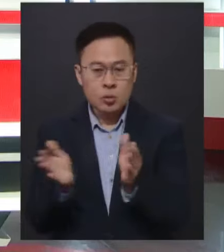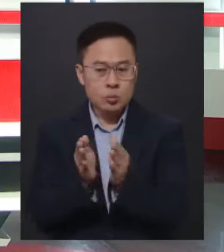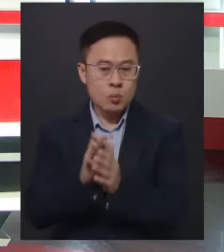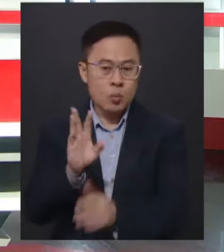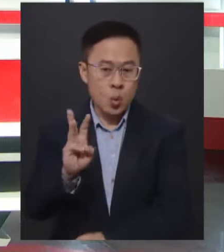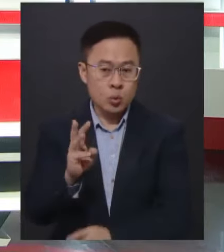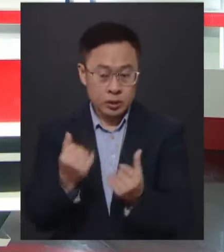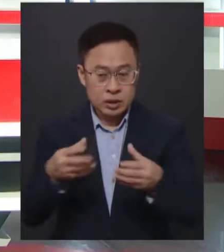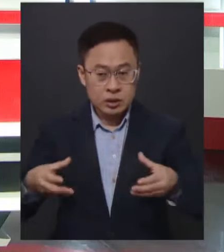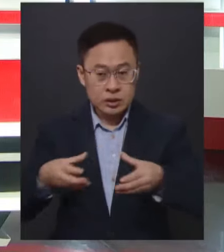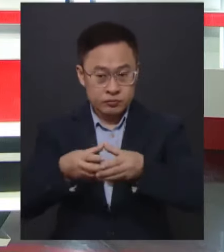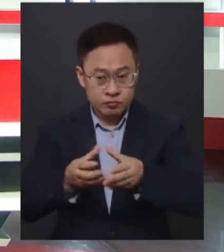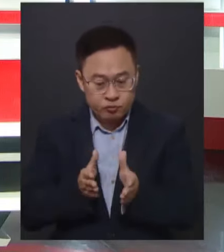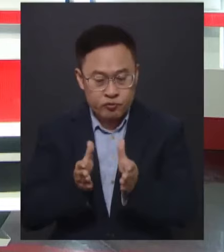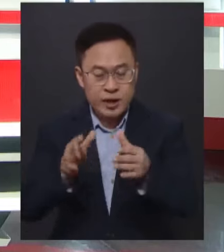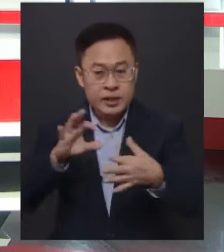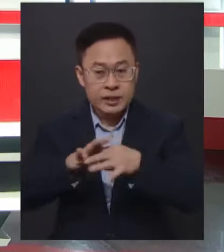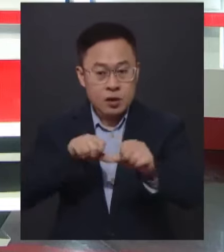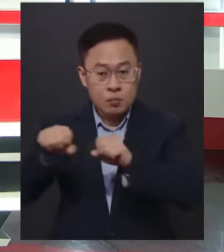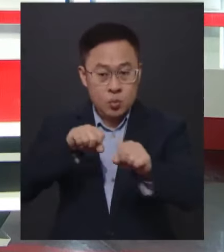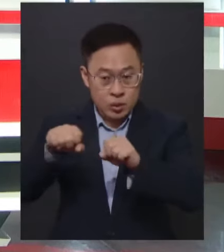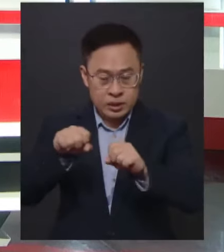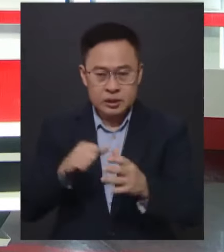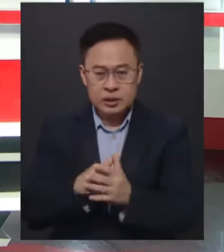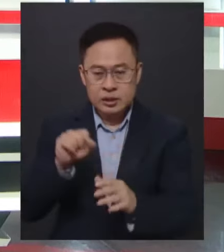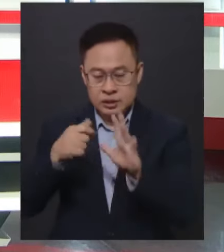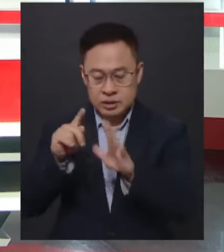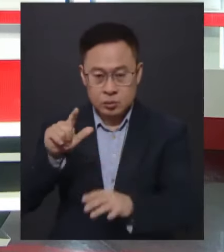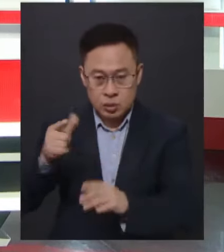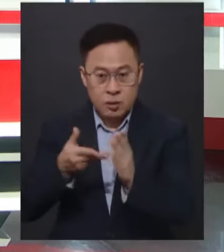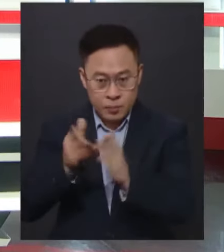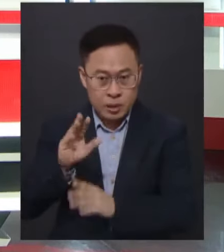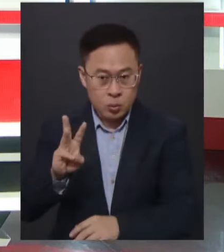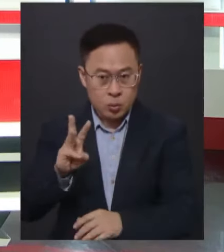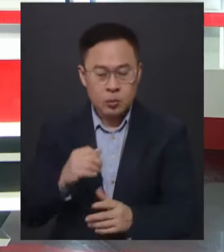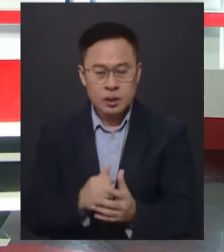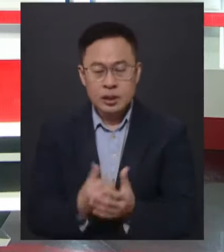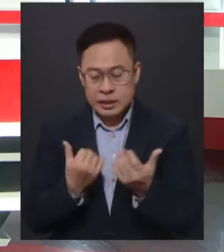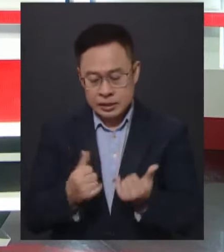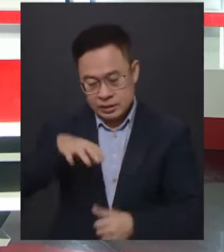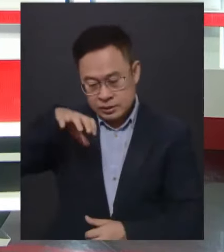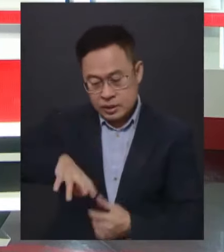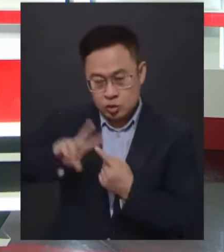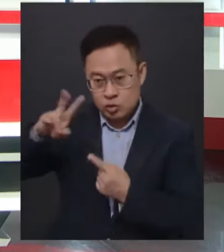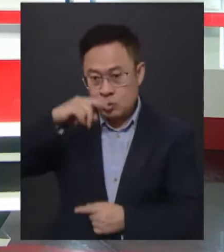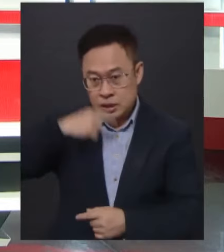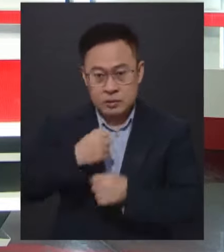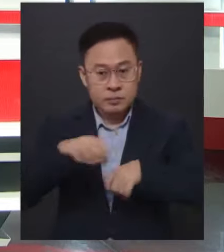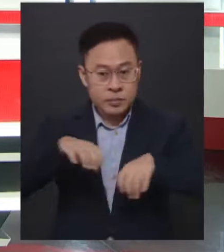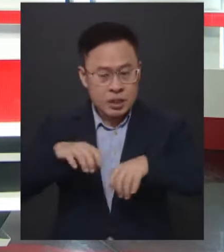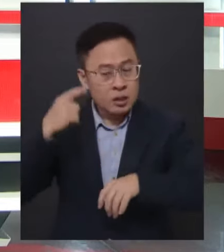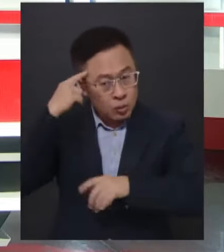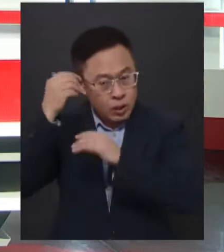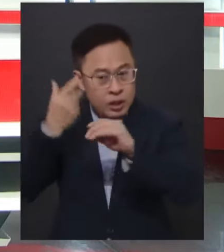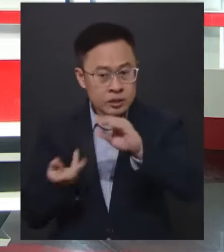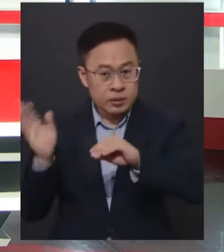ครับในโควต้าที่จะไปลุยปารีสครับก็หวังว่าจะได้เพิ่ ม ในเลข2ในการคัดที่บ้านเรานะครับเพราะว่าในการคัดเนี่ยก่อน